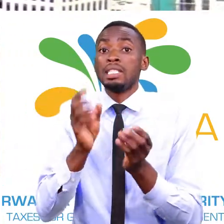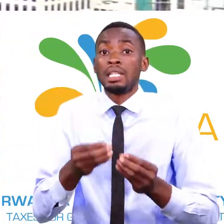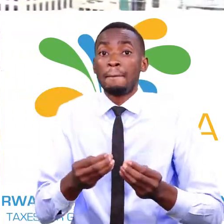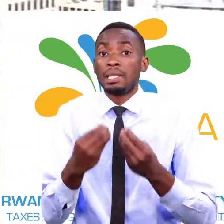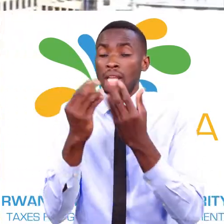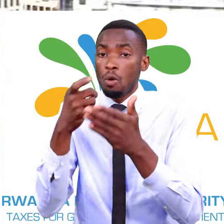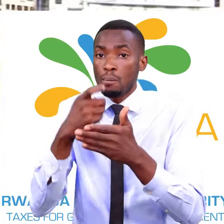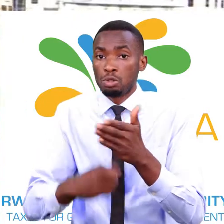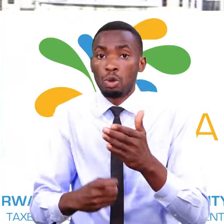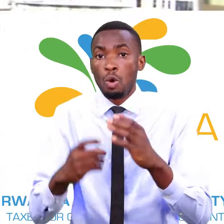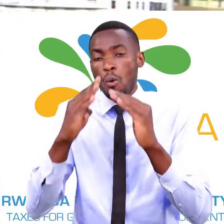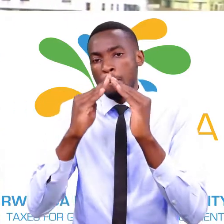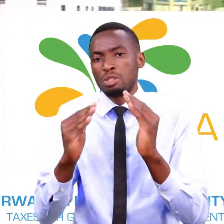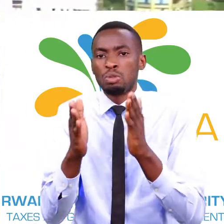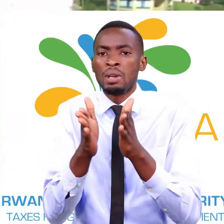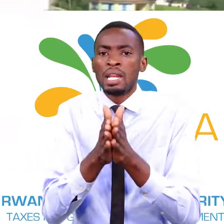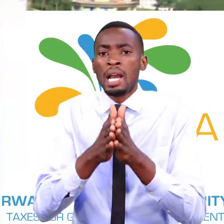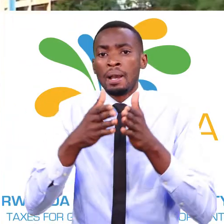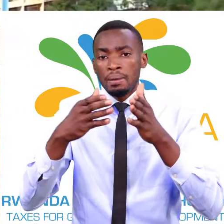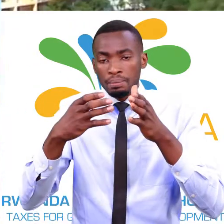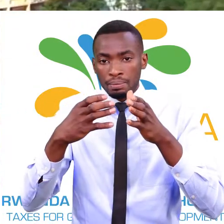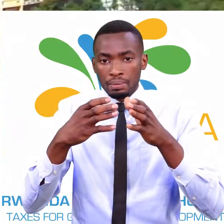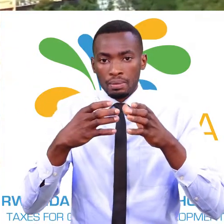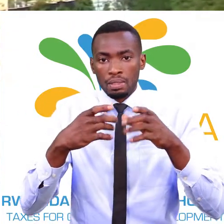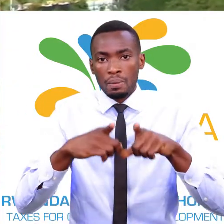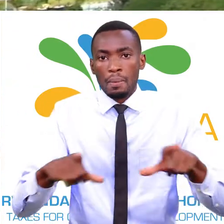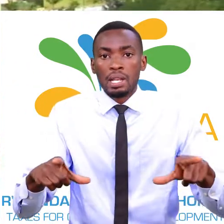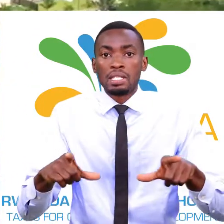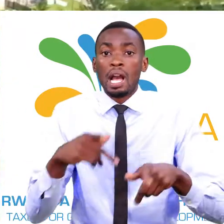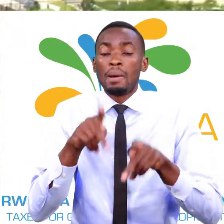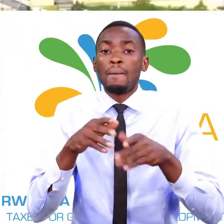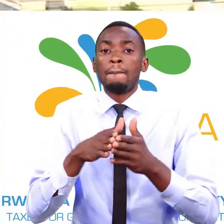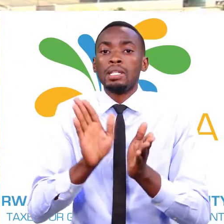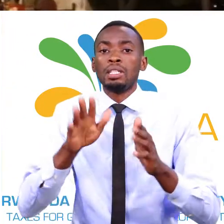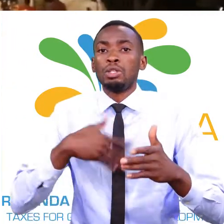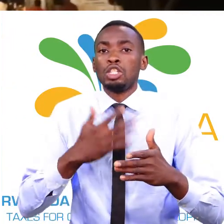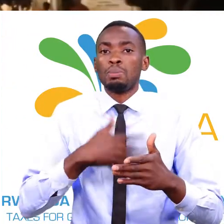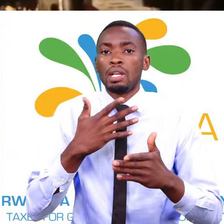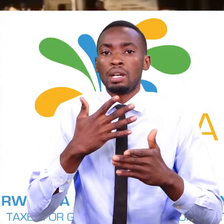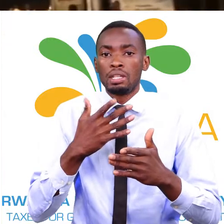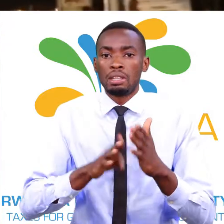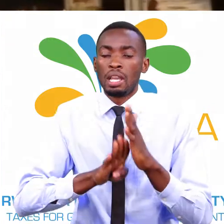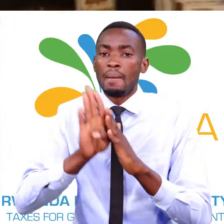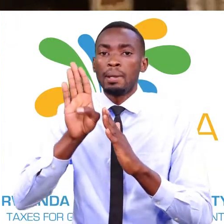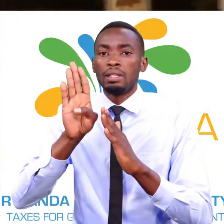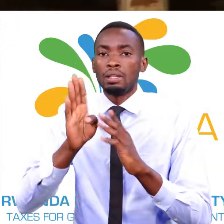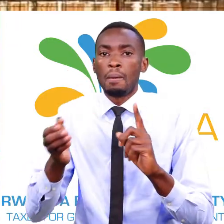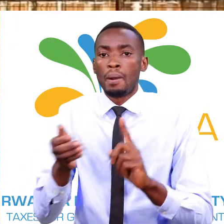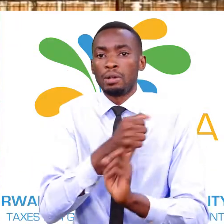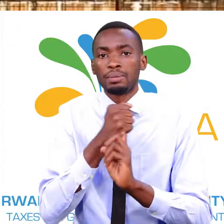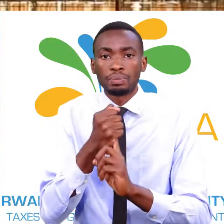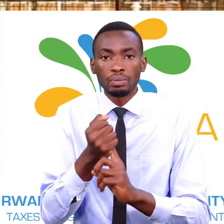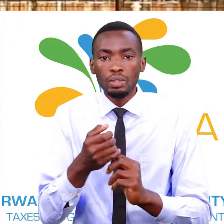mutungo utimukanwa na wishimura uruhare rukomeye abasora bagira mu iterambere ryawo niyo